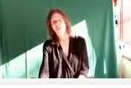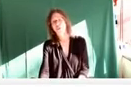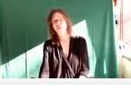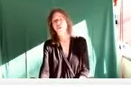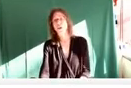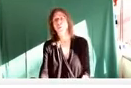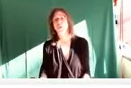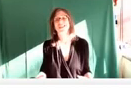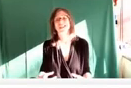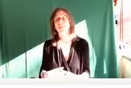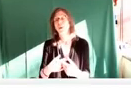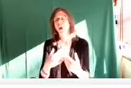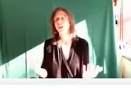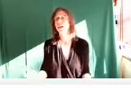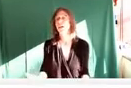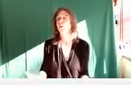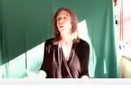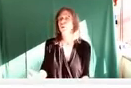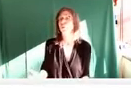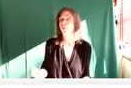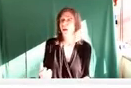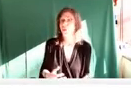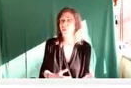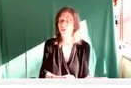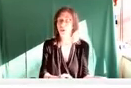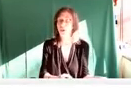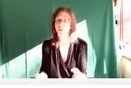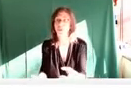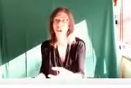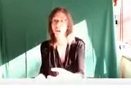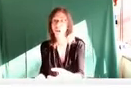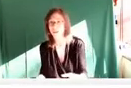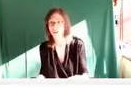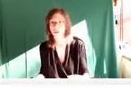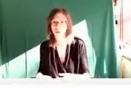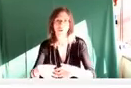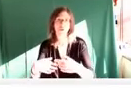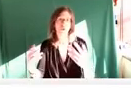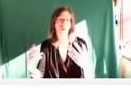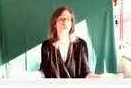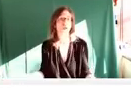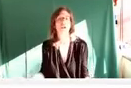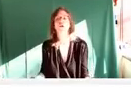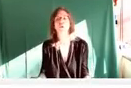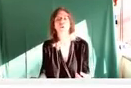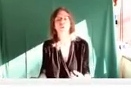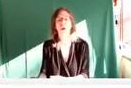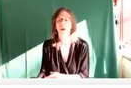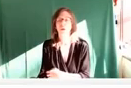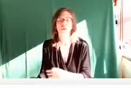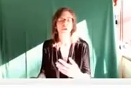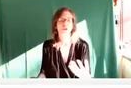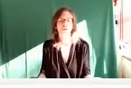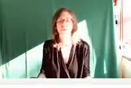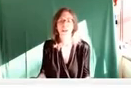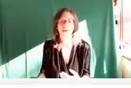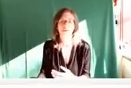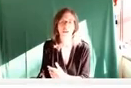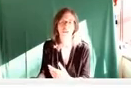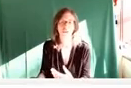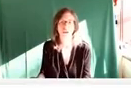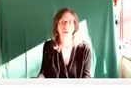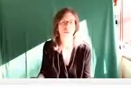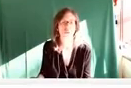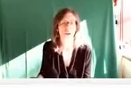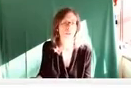C'est un sujet aussi qui déborde dans la culture populaire, donc ça sort des périodiques scientifiques, ça se retrouve dans les journaux aux États-Unis, en